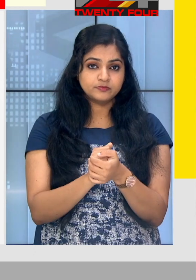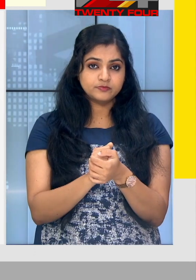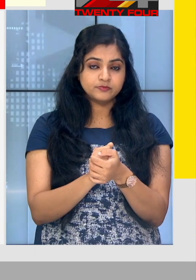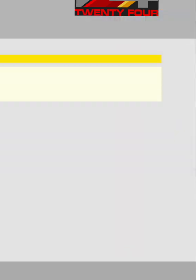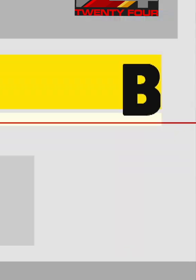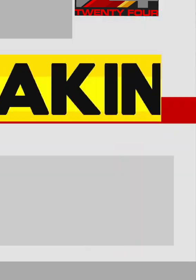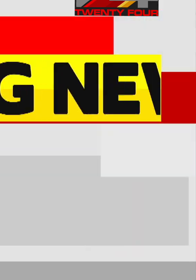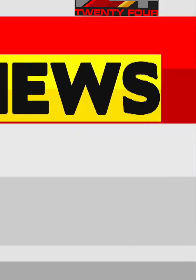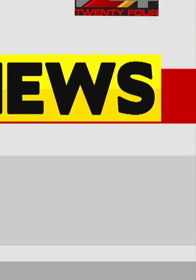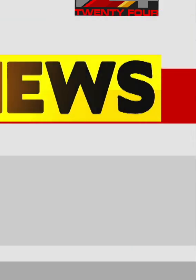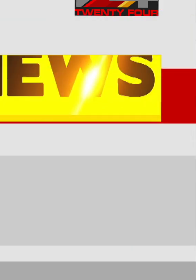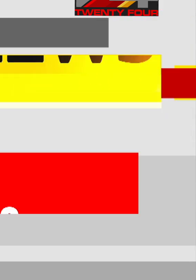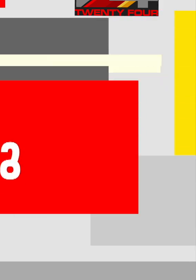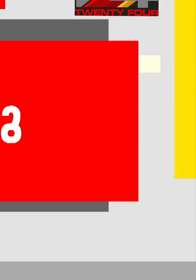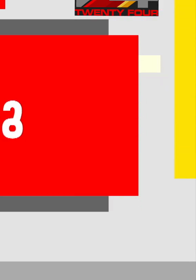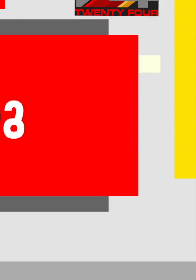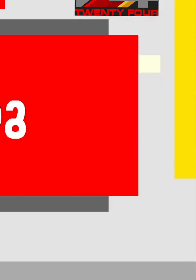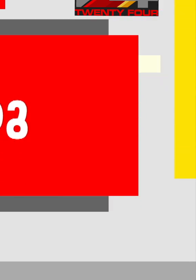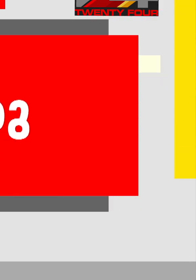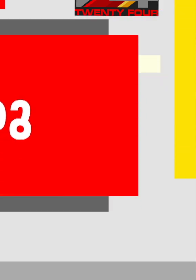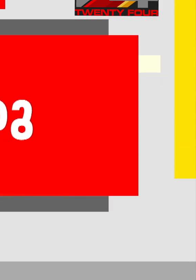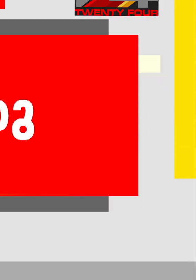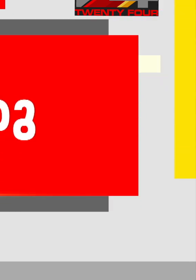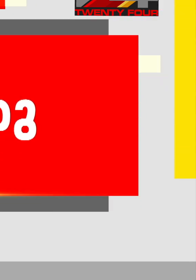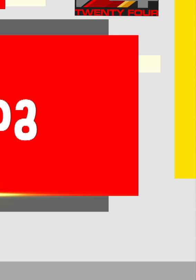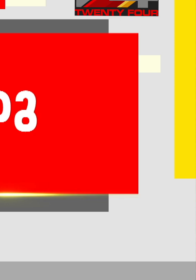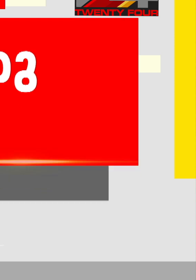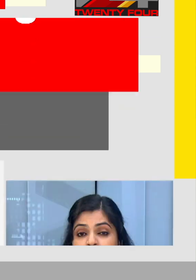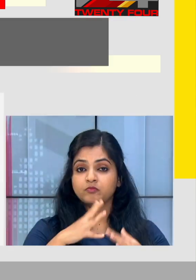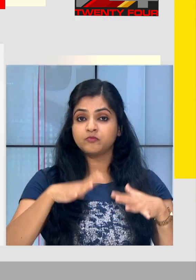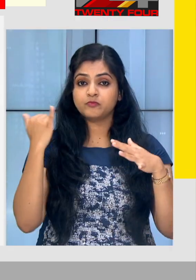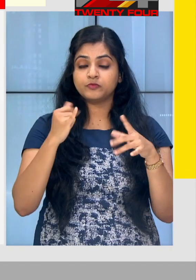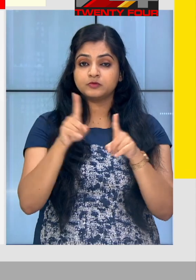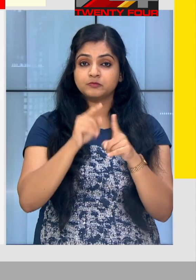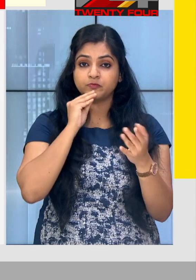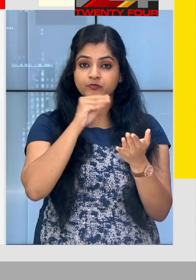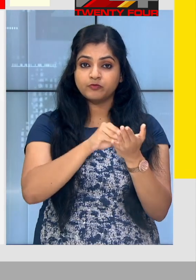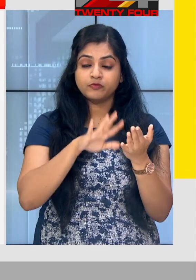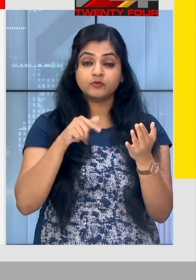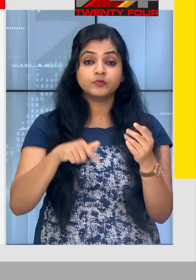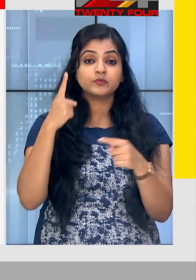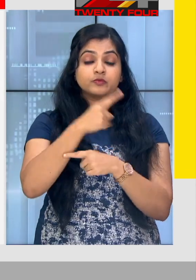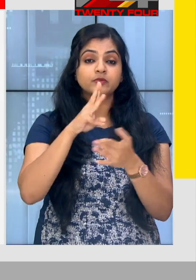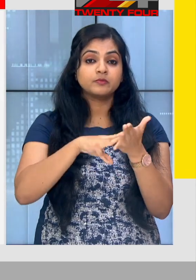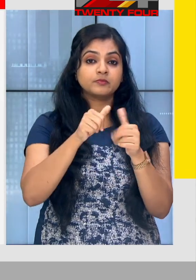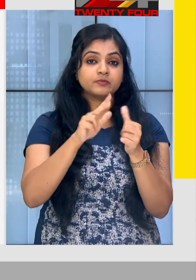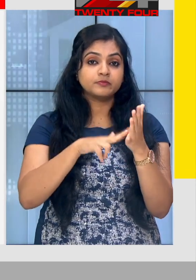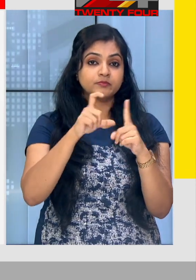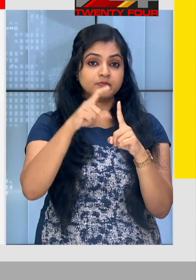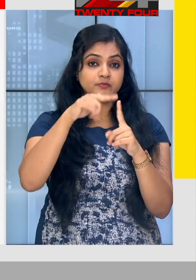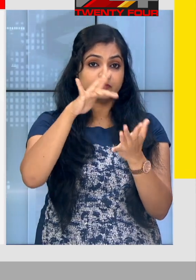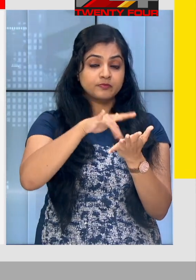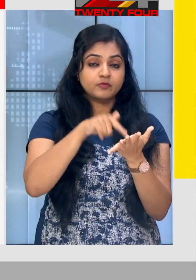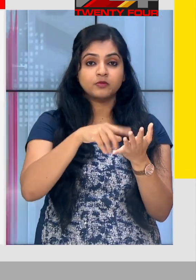ഹിമാചൽ പ്രദേശിൽ വീണ്ടും മിന്നൽ പ്രളയ മുന്നറിയിപ്പ് ഉണ്ടാകുന്നു. ഇന്ന് മാണ്ഡിയിലാണ് മണ്ണിടിച്ചിലുണ്ടായത്.